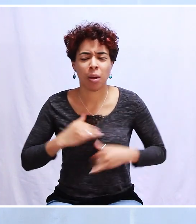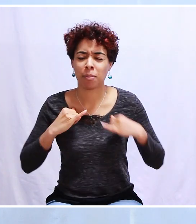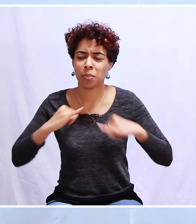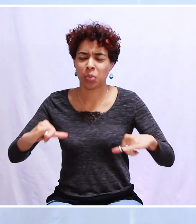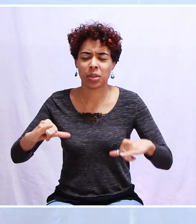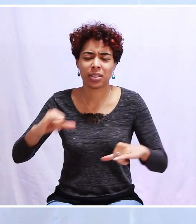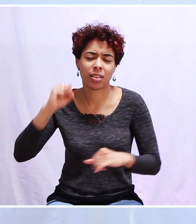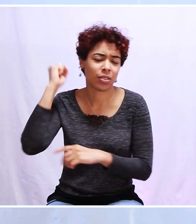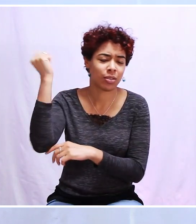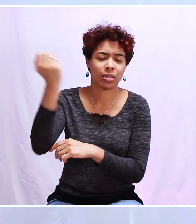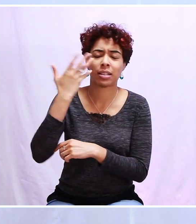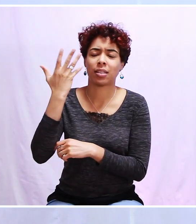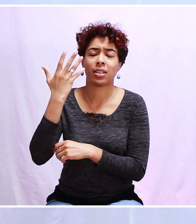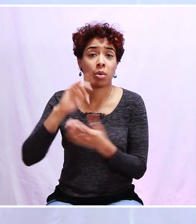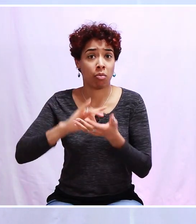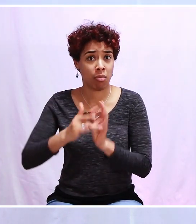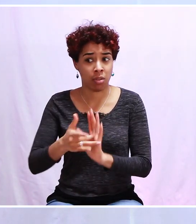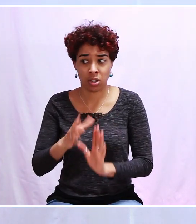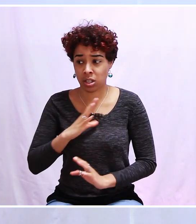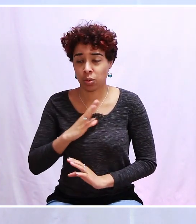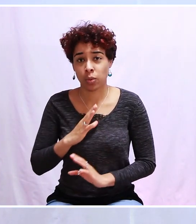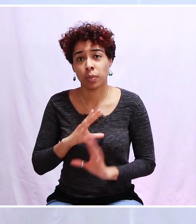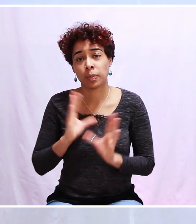Saint-Esprit, la présence du Saint-Esprit, j'ai tout.